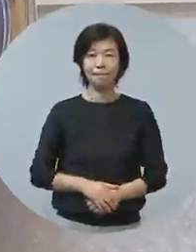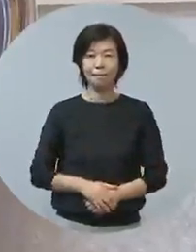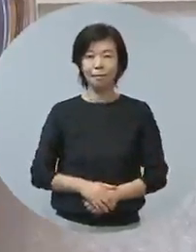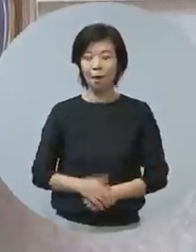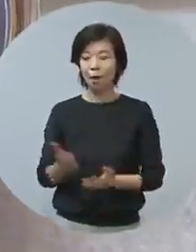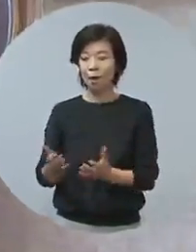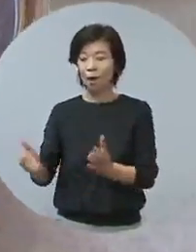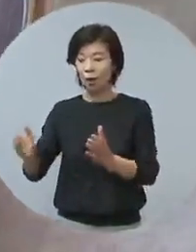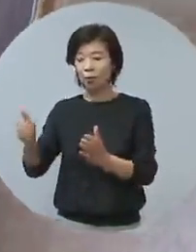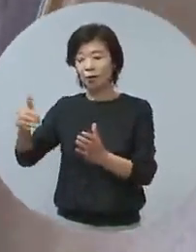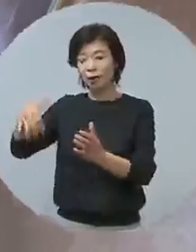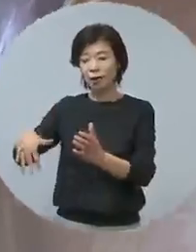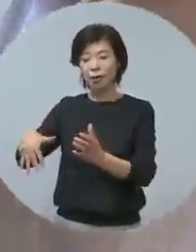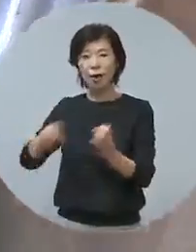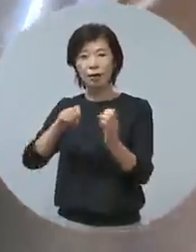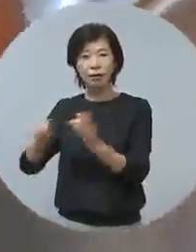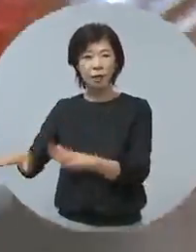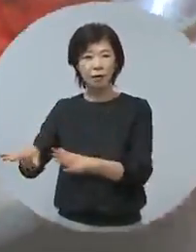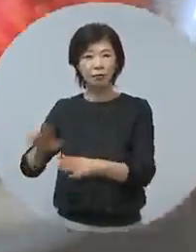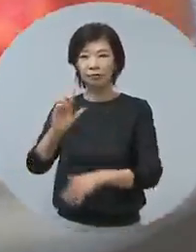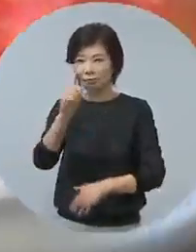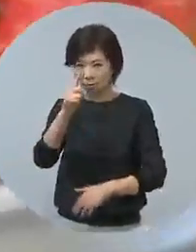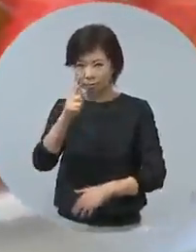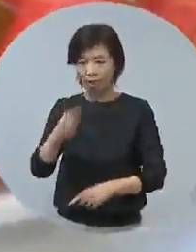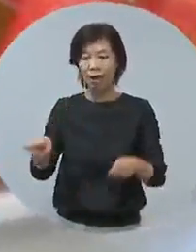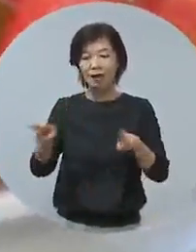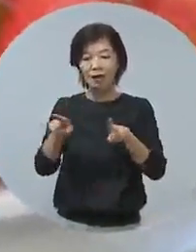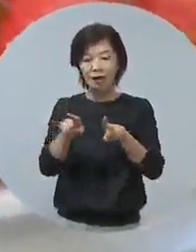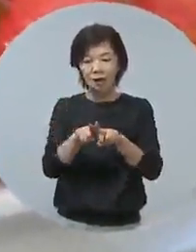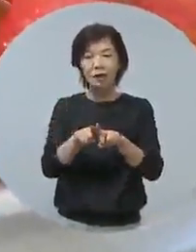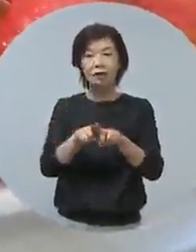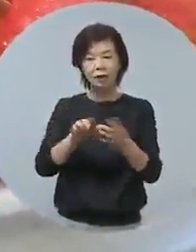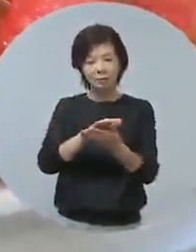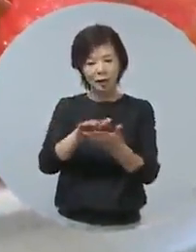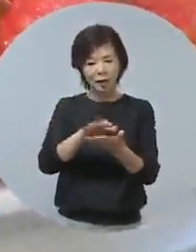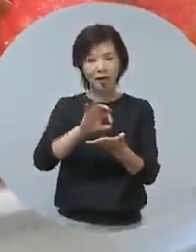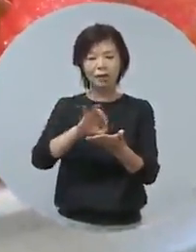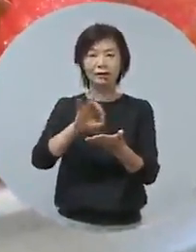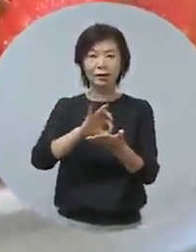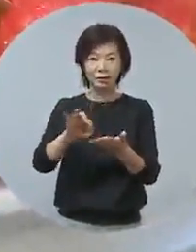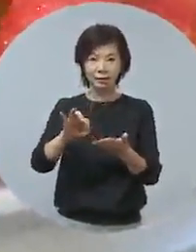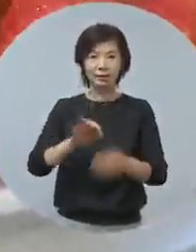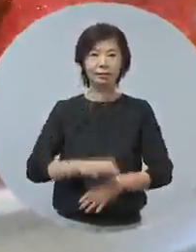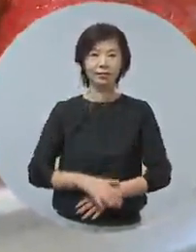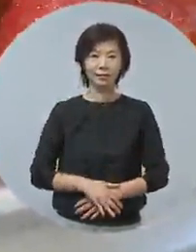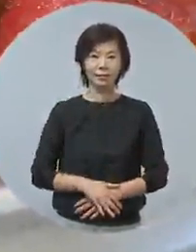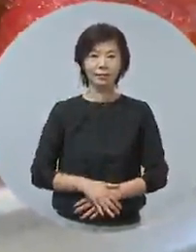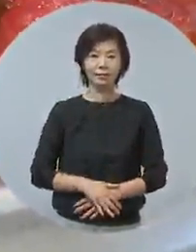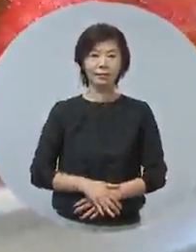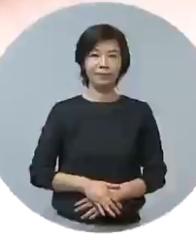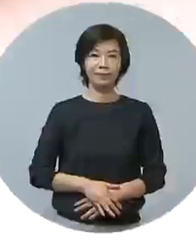種を捨てるわけではなくて一緒に使うんですね。 はい、一緒に無駄なく使わせてもらいます。